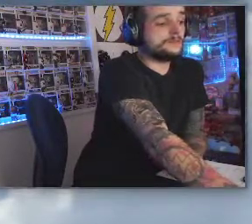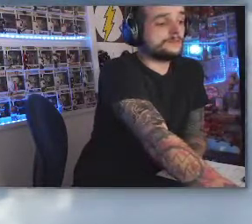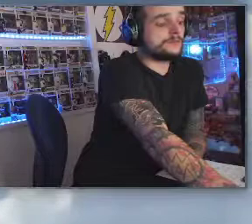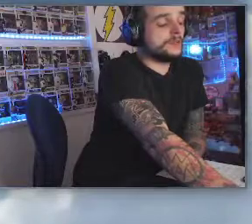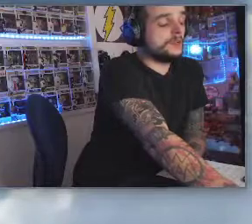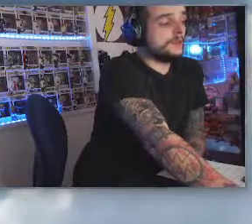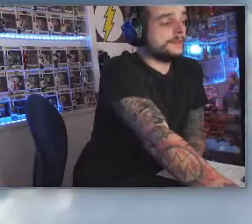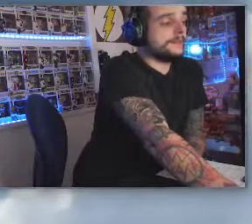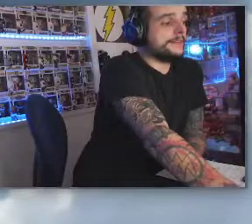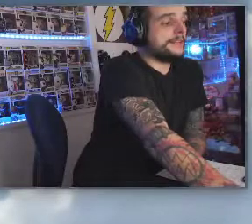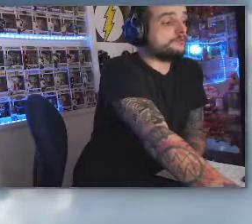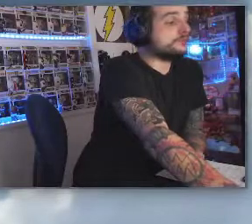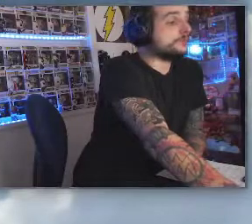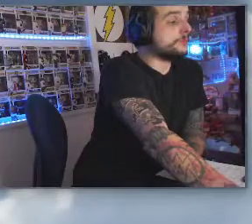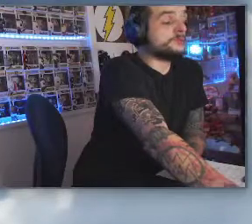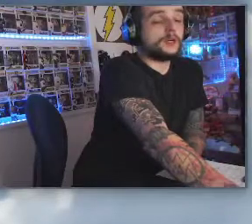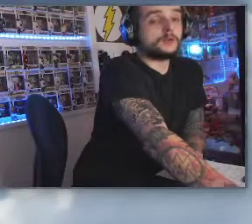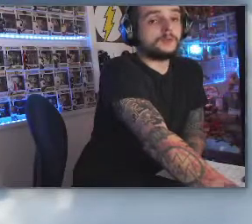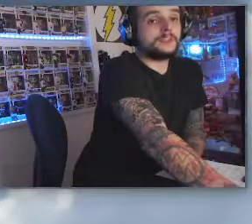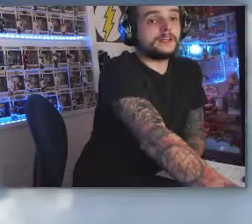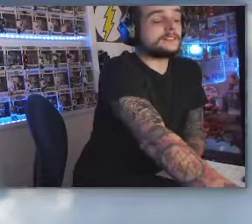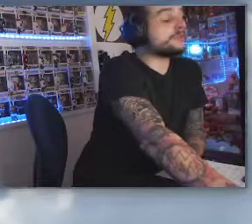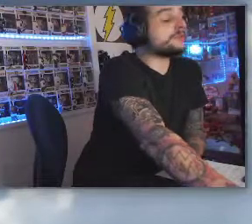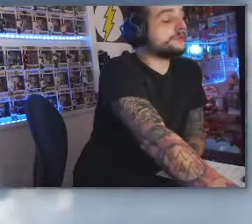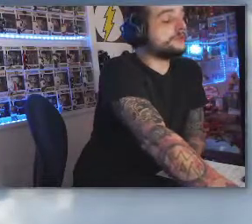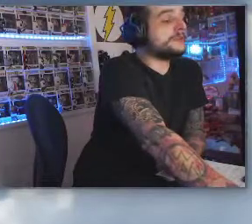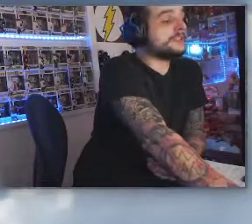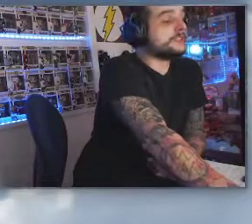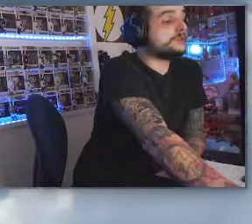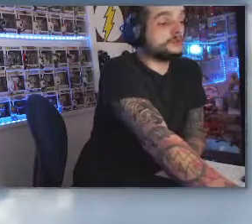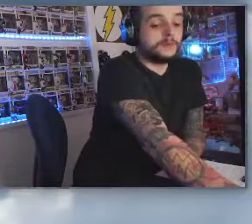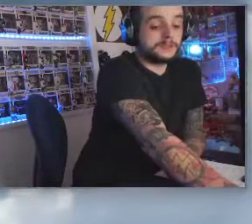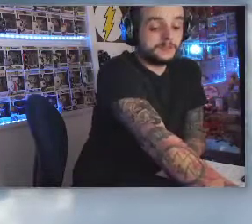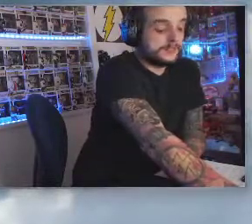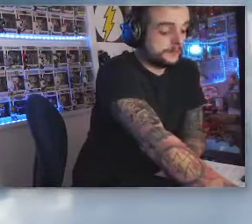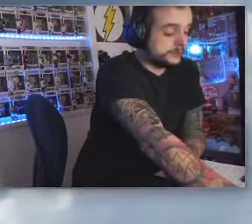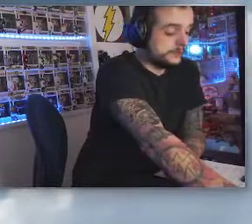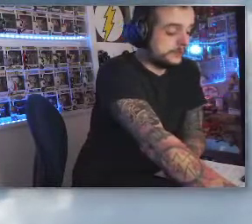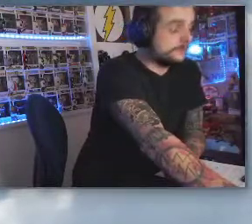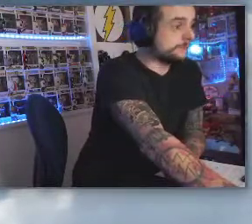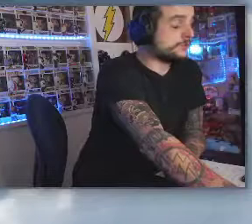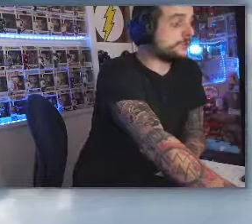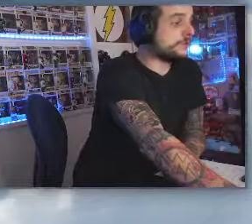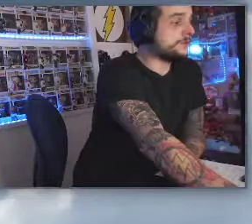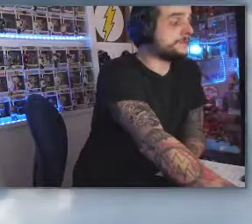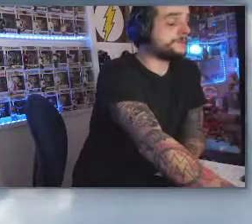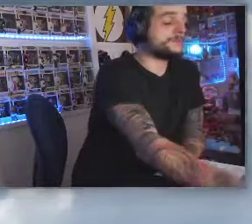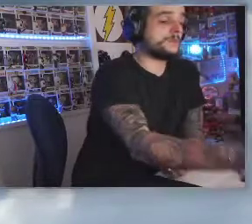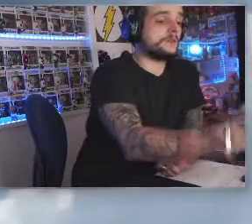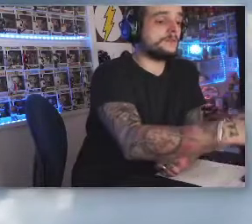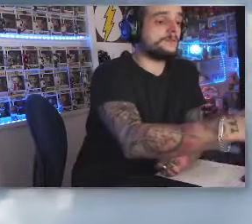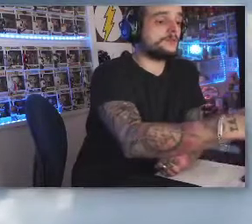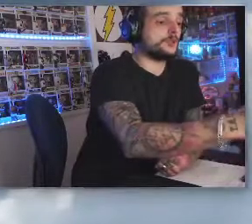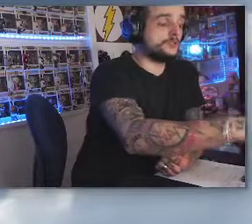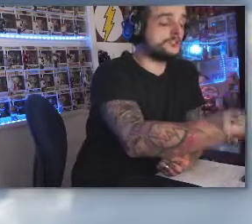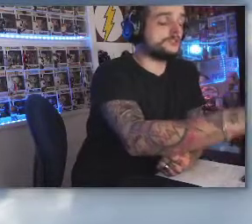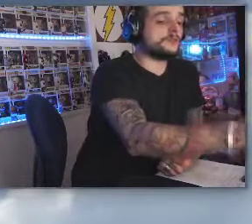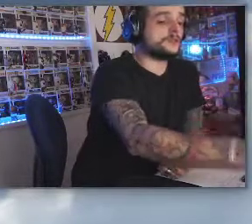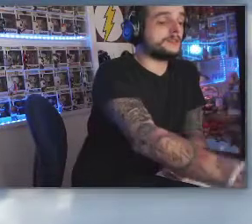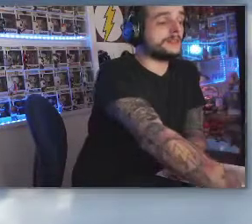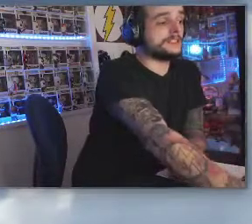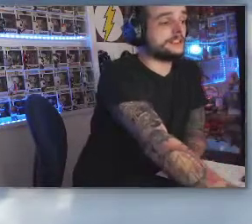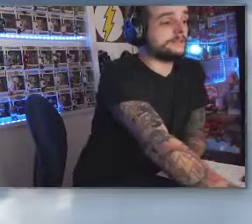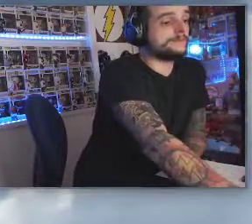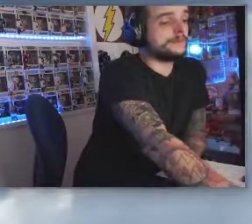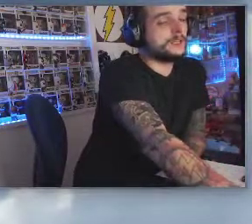questions ». Et vous pouvez me demander au pire en commentaire, elle sera sur YouTube. Et la chaîne YouTube, bah, c'est Pixar Burton, hein, le même nom que sur Twitch, sauf